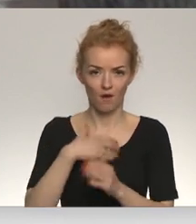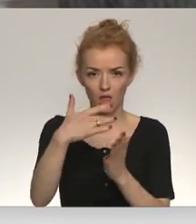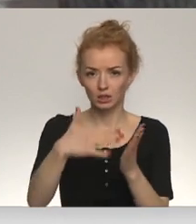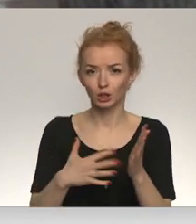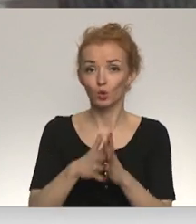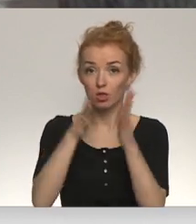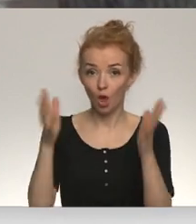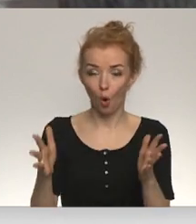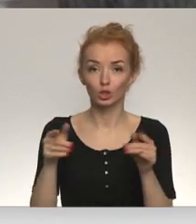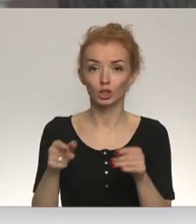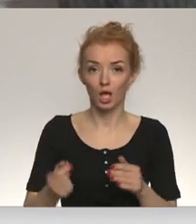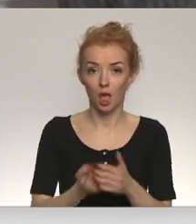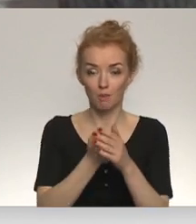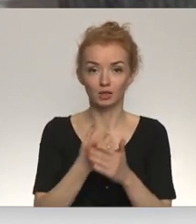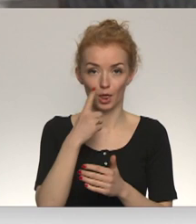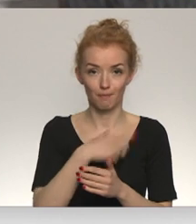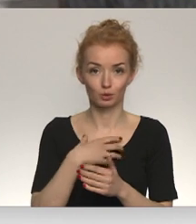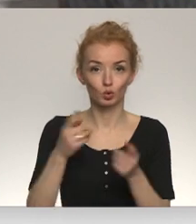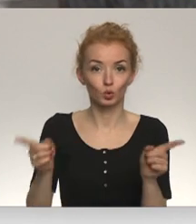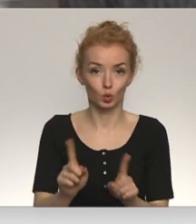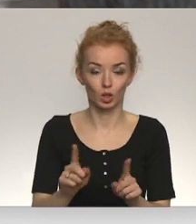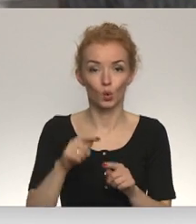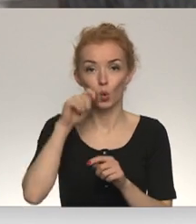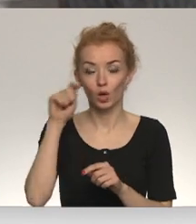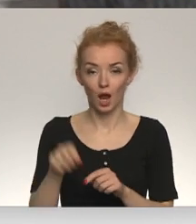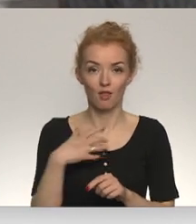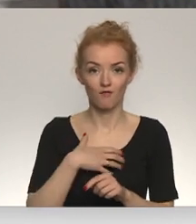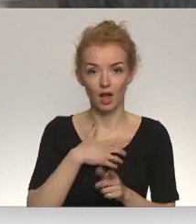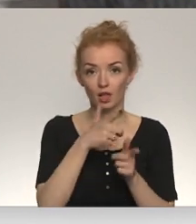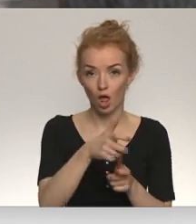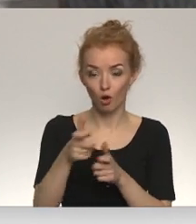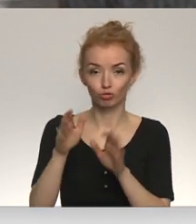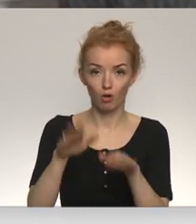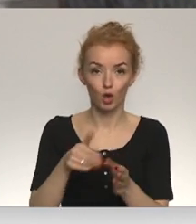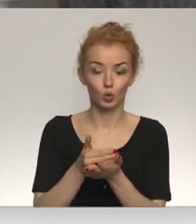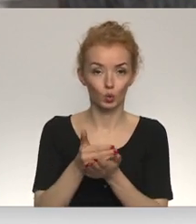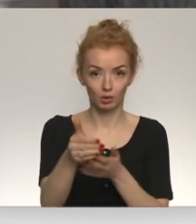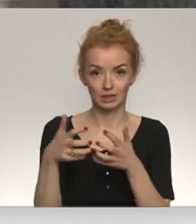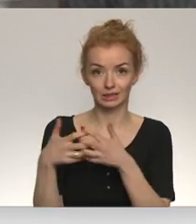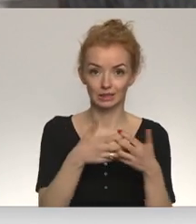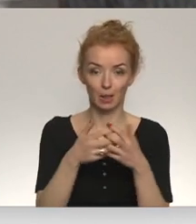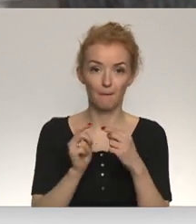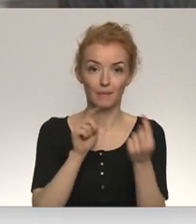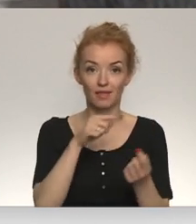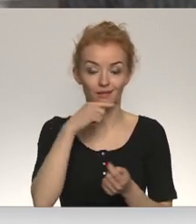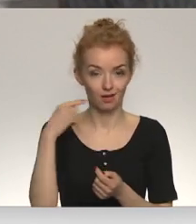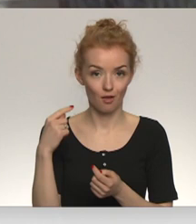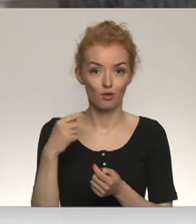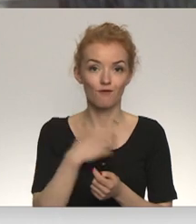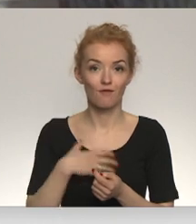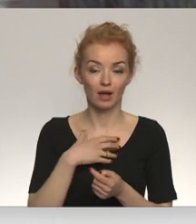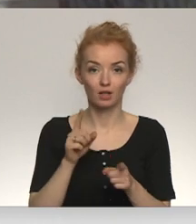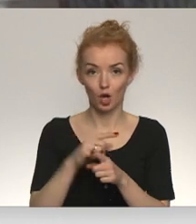daudz, un šis atbalsts ir nepieciešams tulīt. Ukrainai ir vajadzīgi ieroči, lai turpinātu cīnīties pret Krieviju. Ir